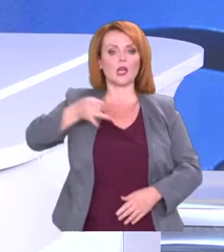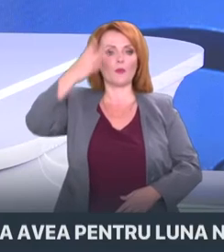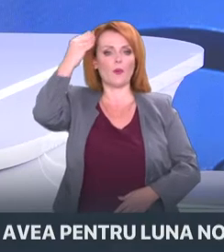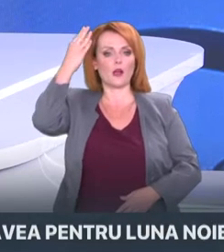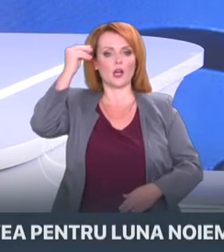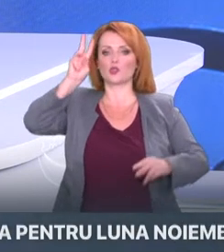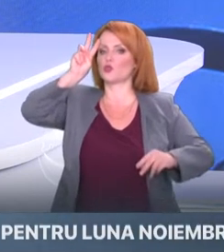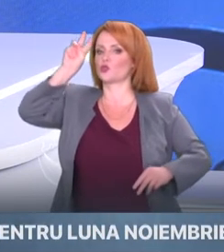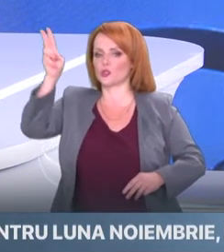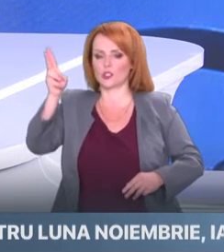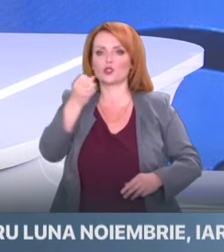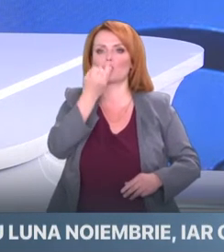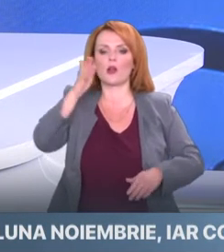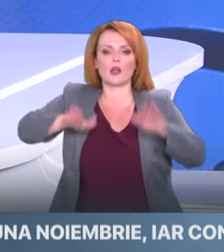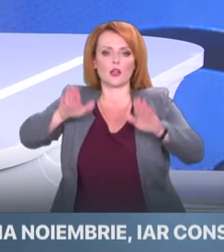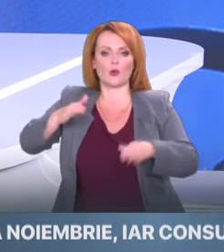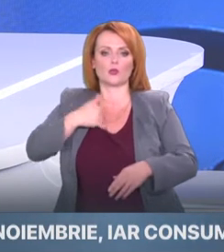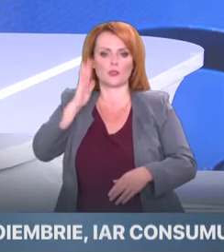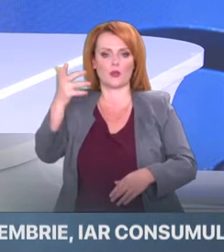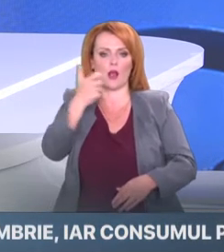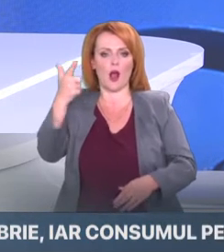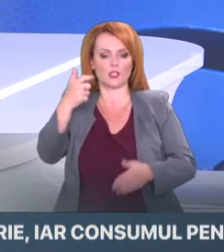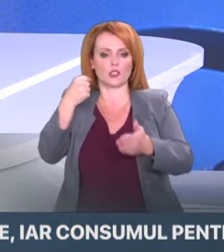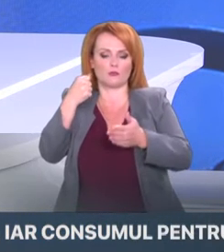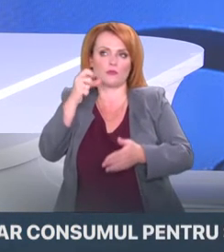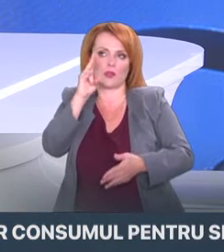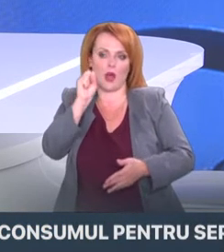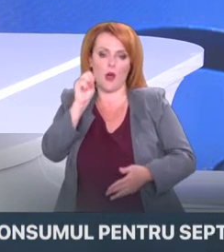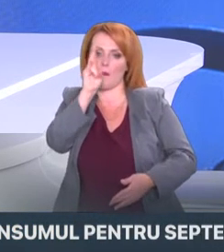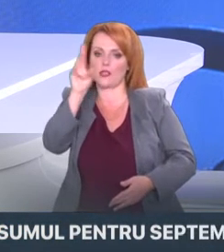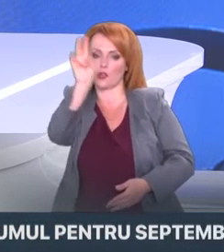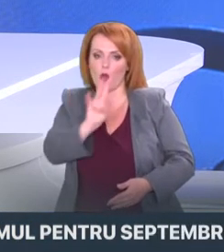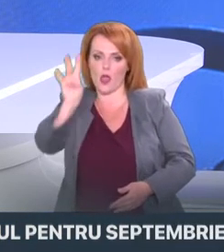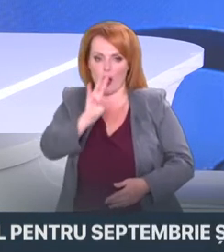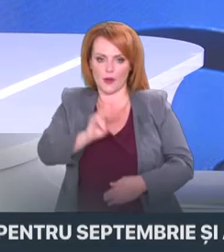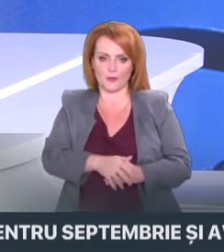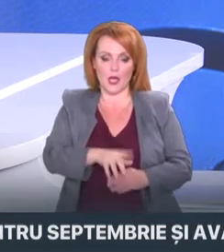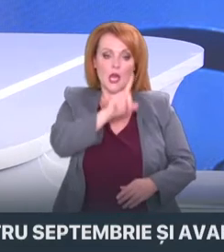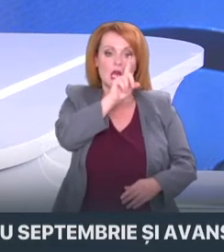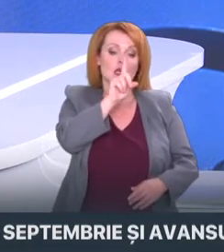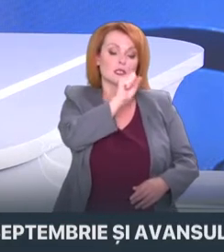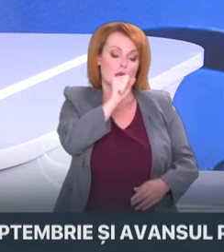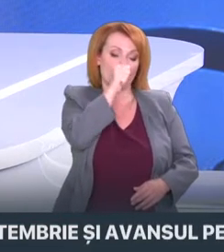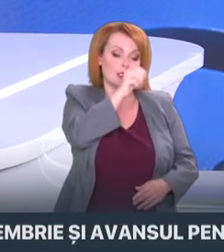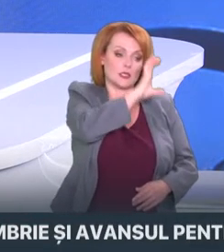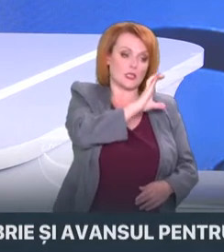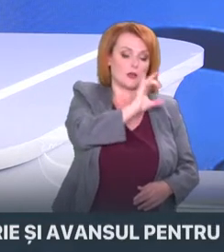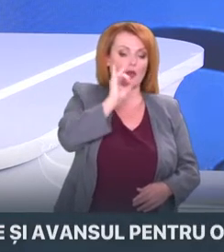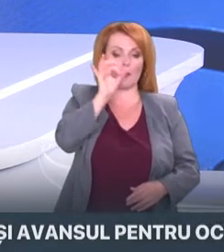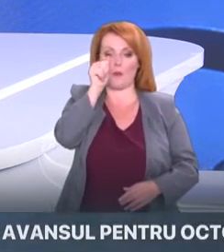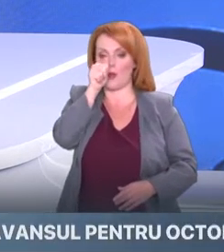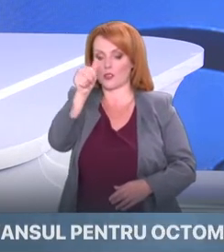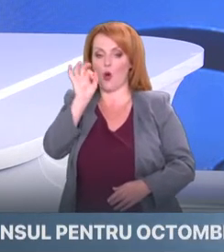Republica Moldova nu cunoaște ce volume de gaz va avea pentru luna noiembrie, iar consumul pentru septembrie și avansul pentru octombrie încă nu